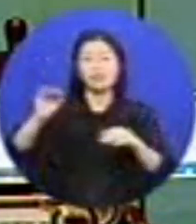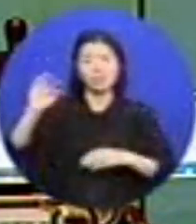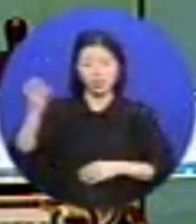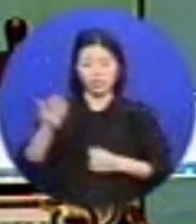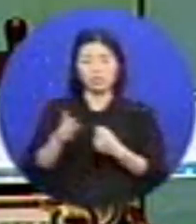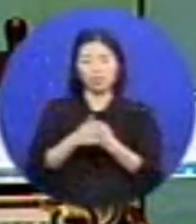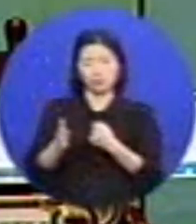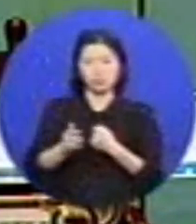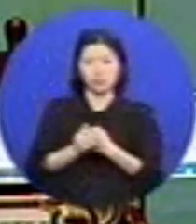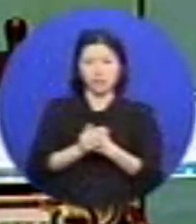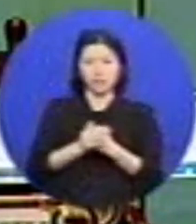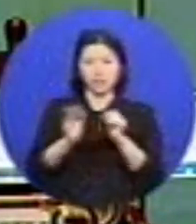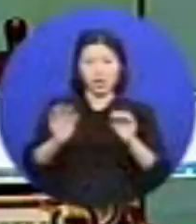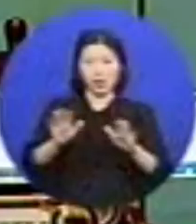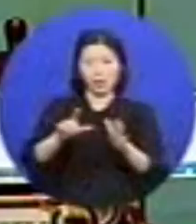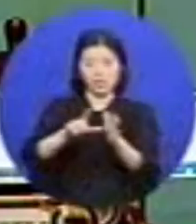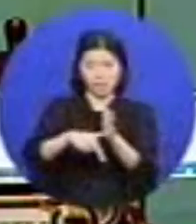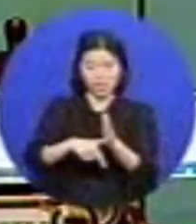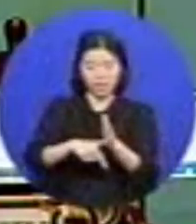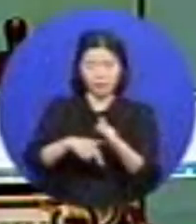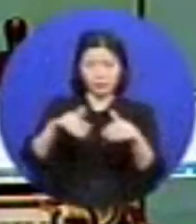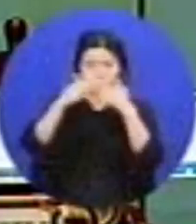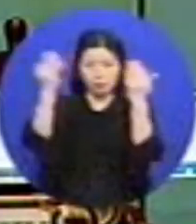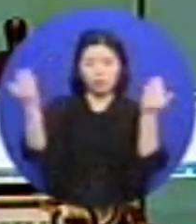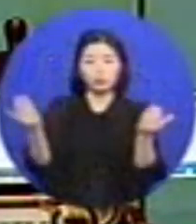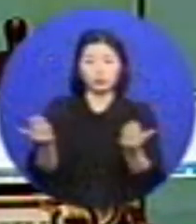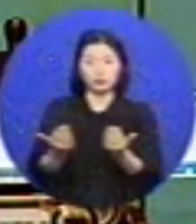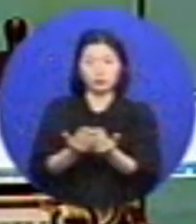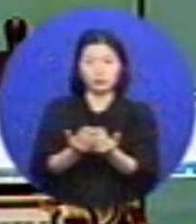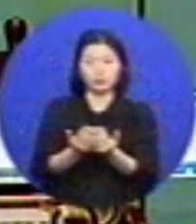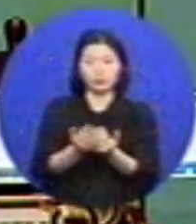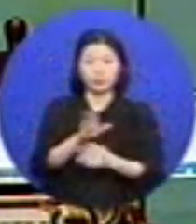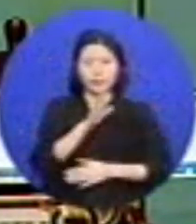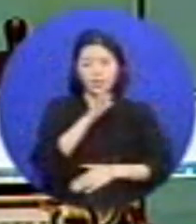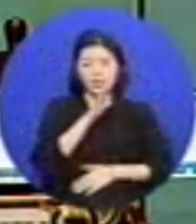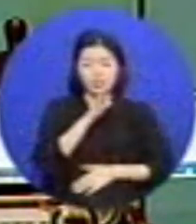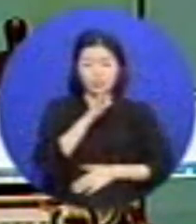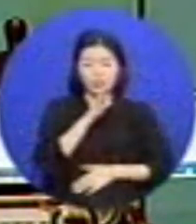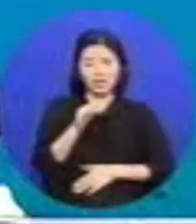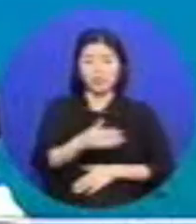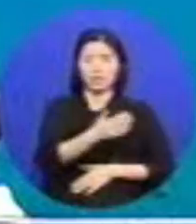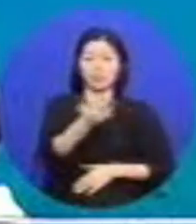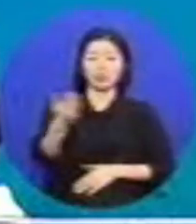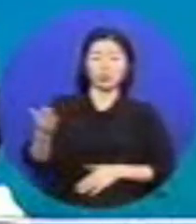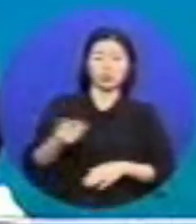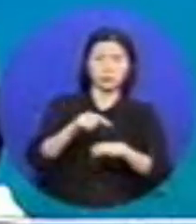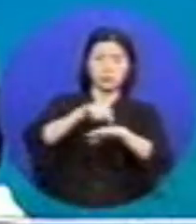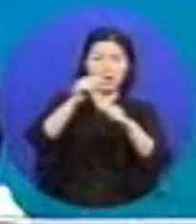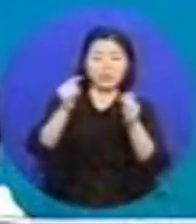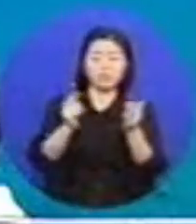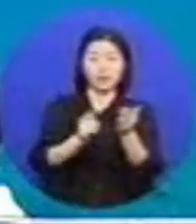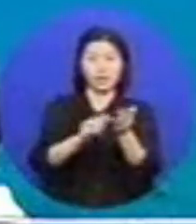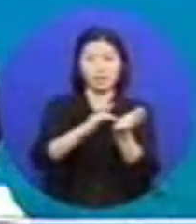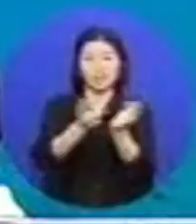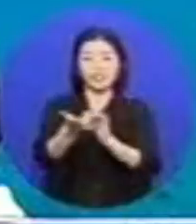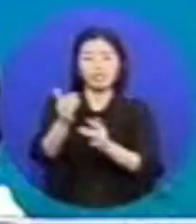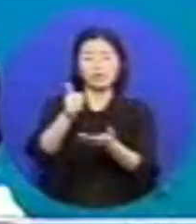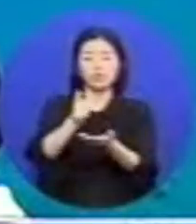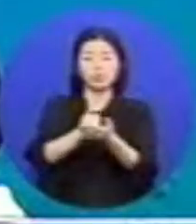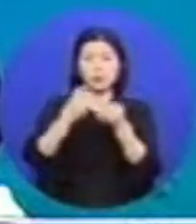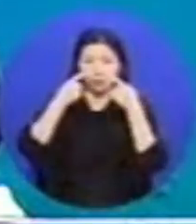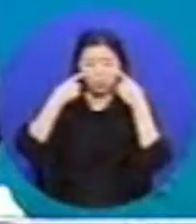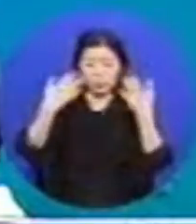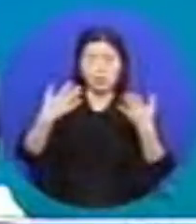오늘 이 시간 우리 모두 다 정말 여러분의 마음에 예수님을 분명하게